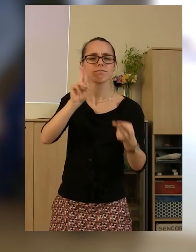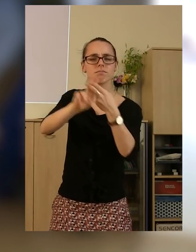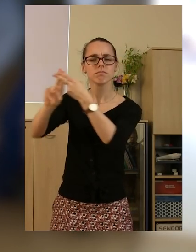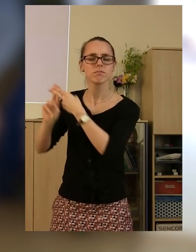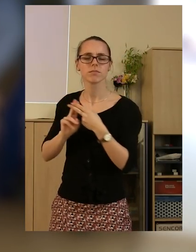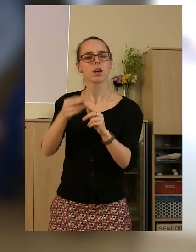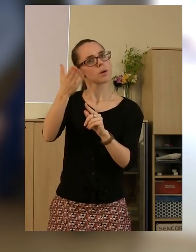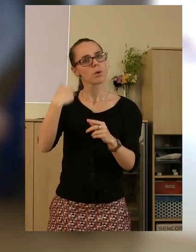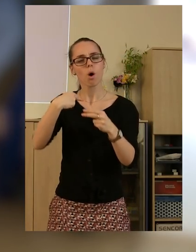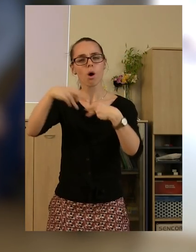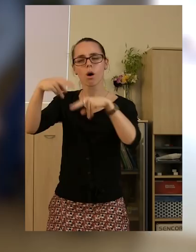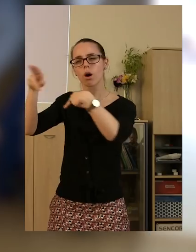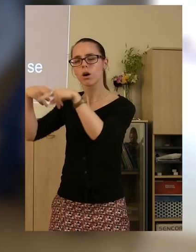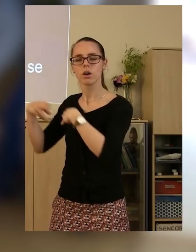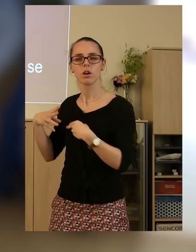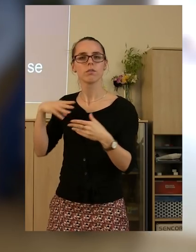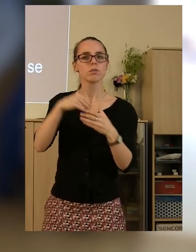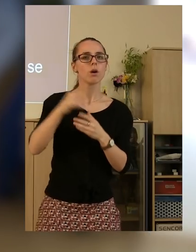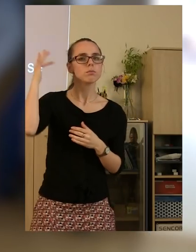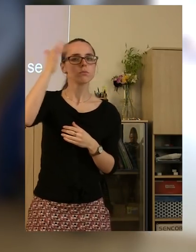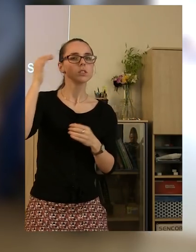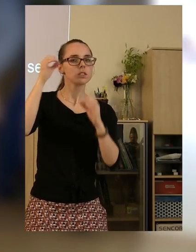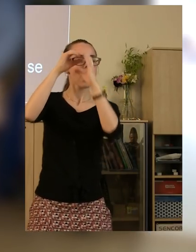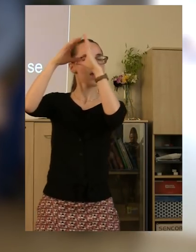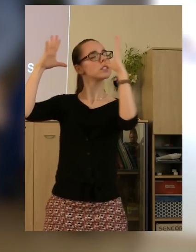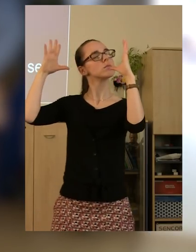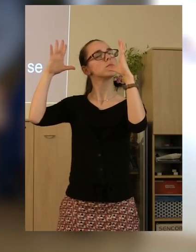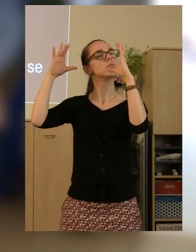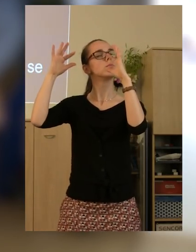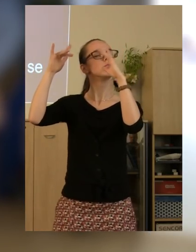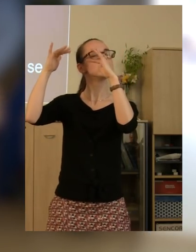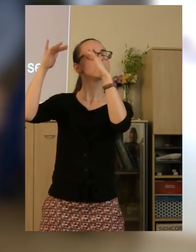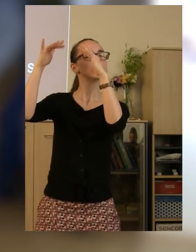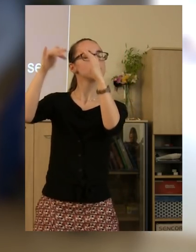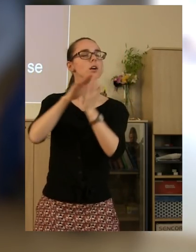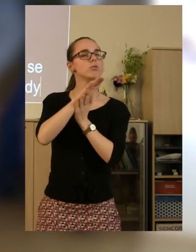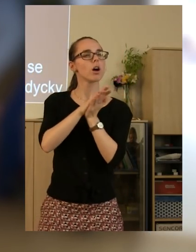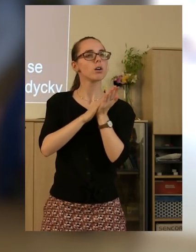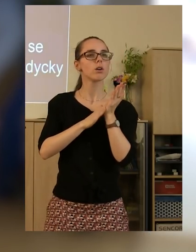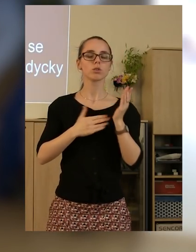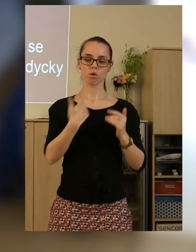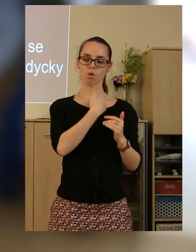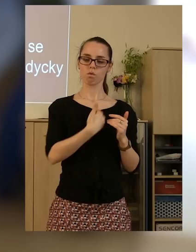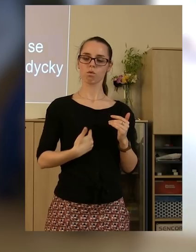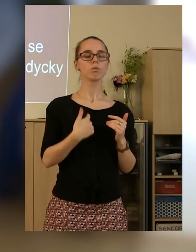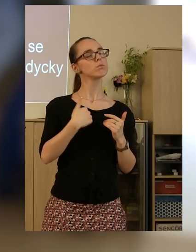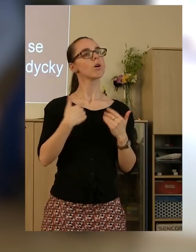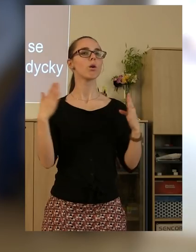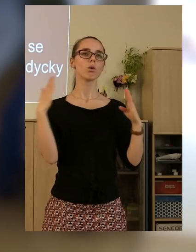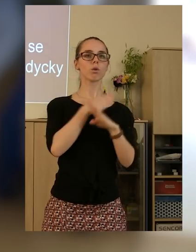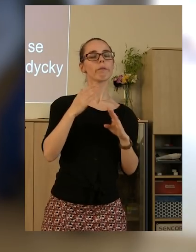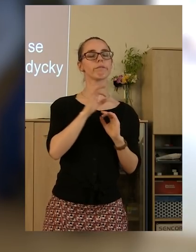konzultoval. Vždycky je to tak, že zpočátku se zdá, že ta svobodná vůle vlastně jakoby může rozhodovat. Když to řeknu teďka hloupě,